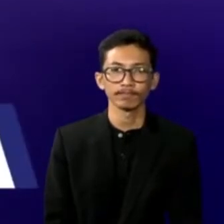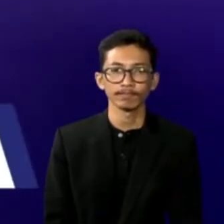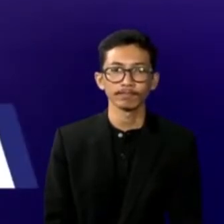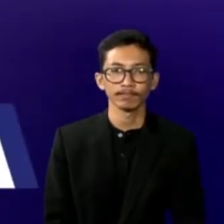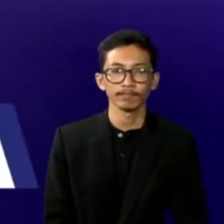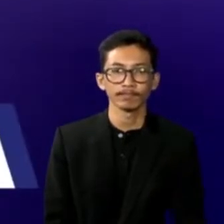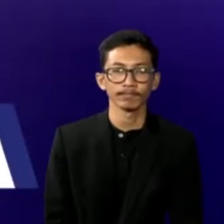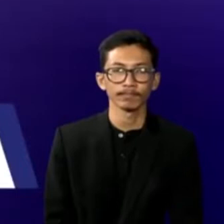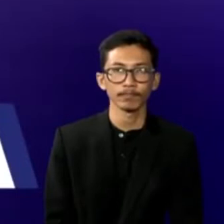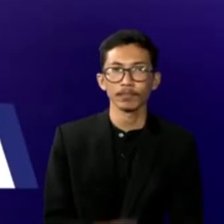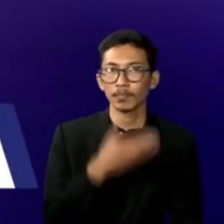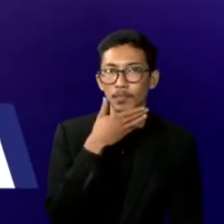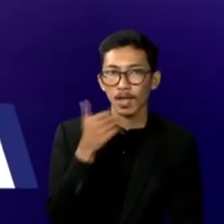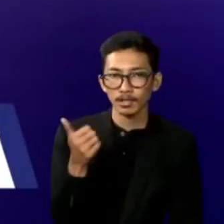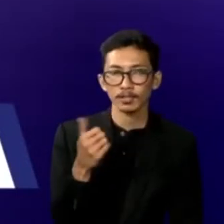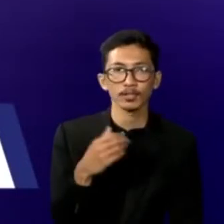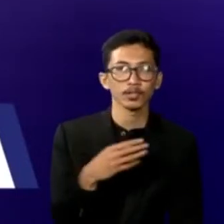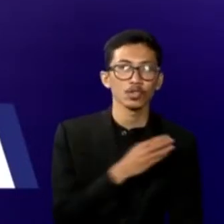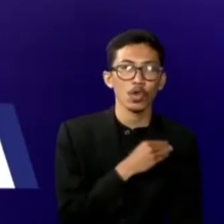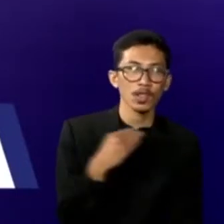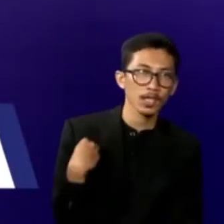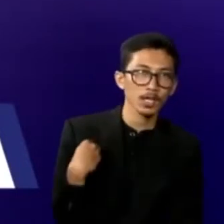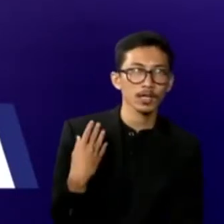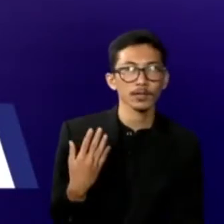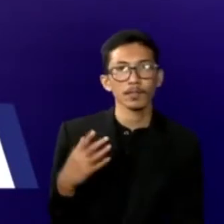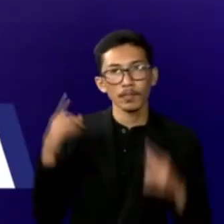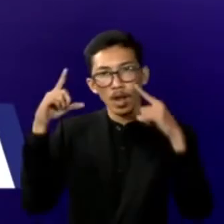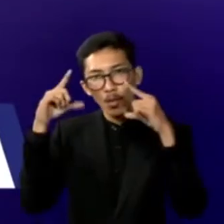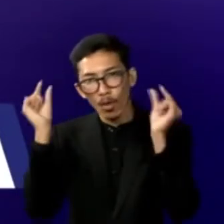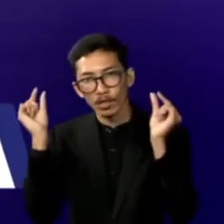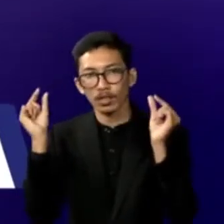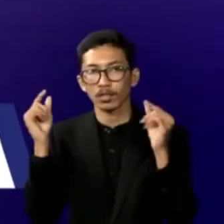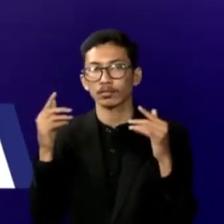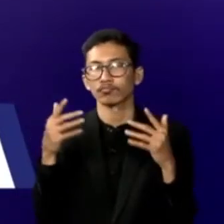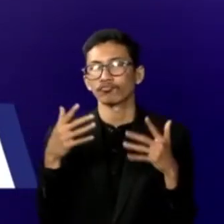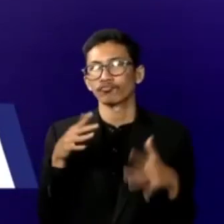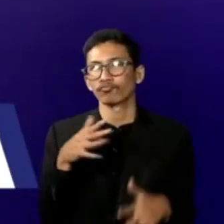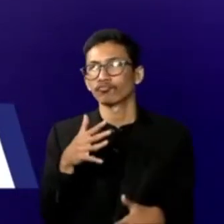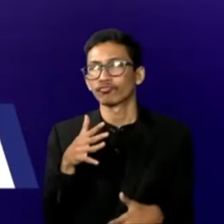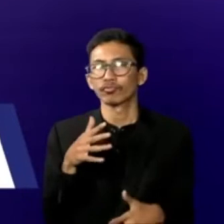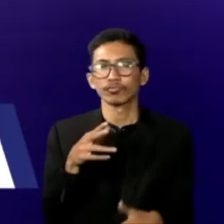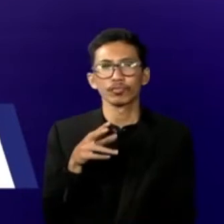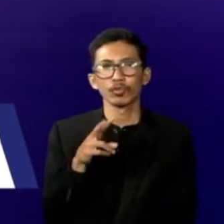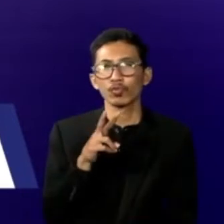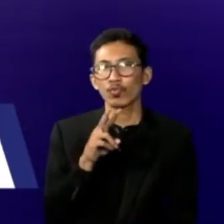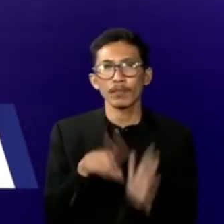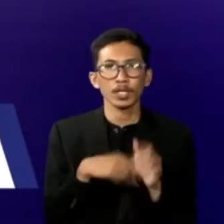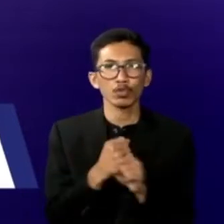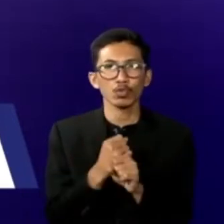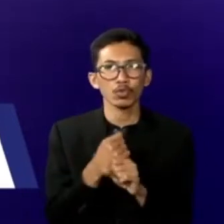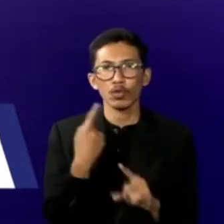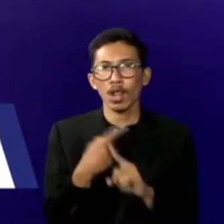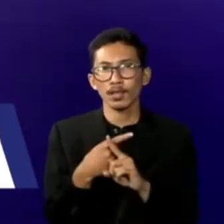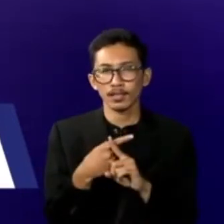sebaiknya seorang dokter ataupun paramedis yang ada di sana minimal itu dua minggu sekali dia melakukan